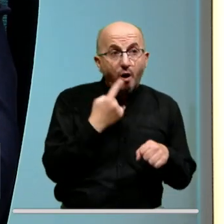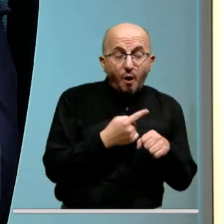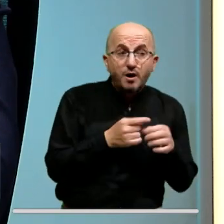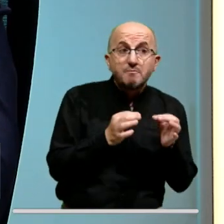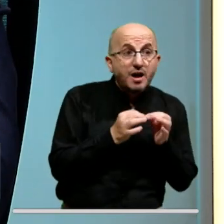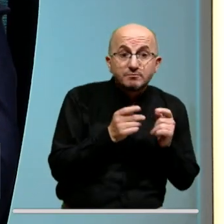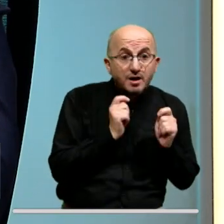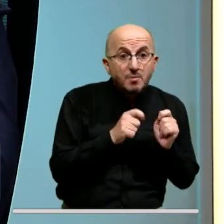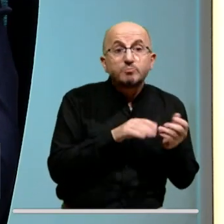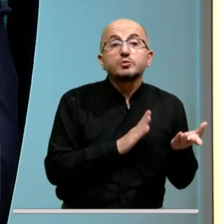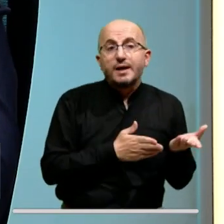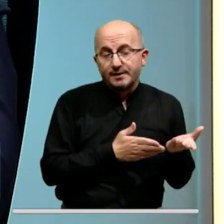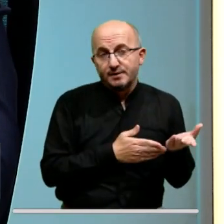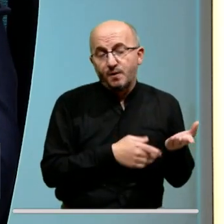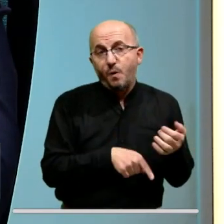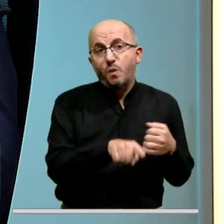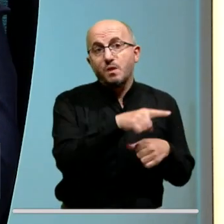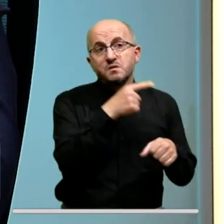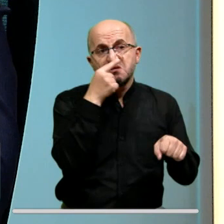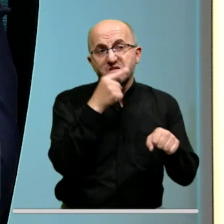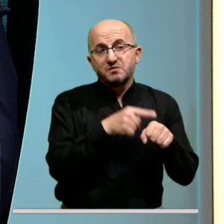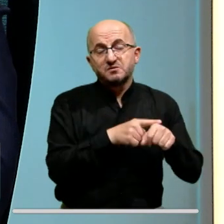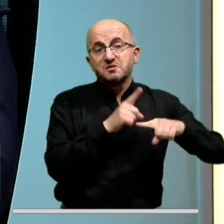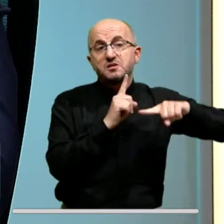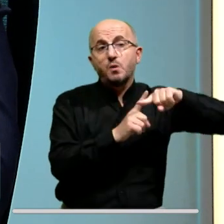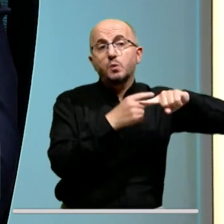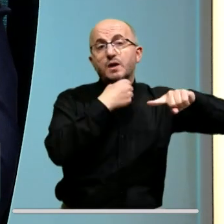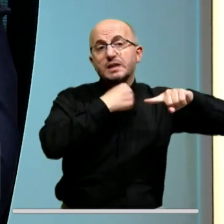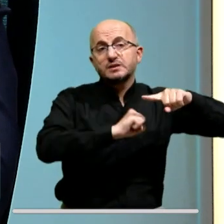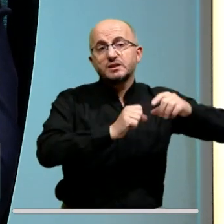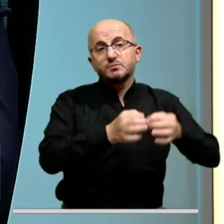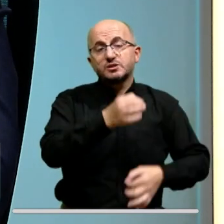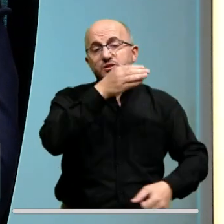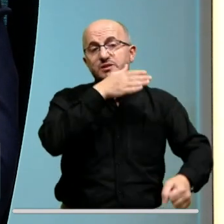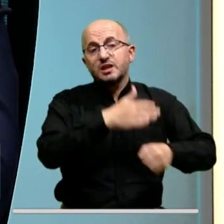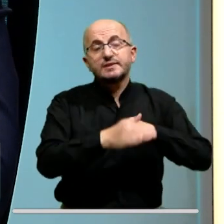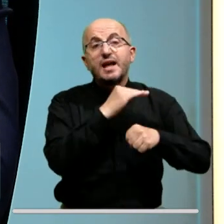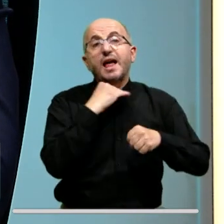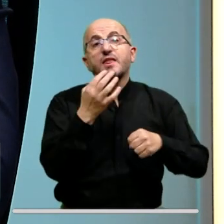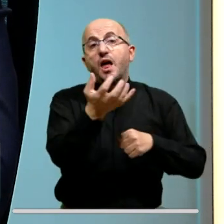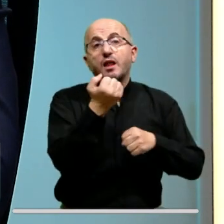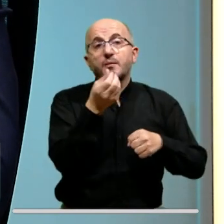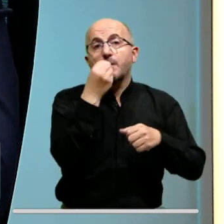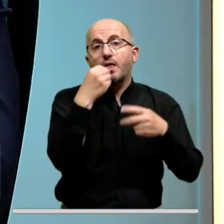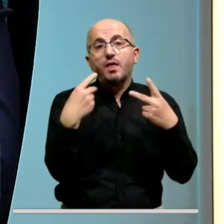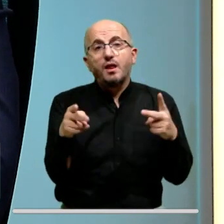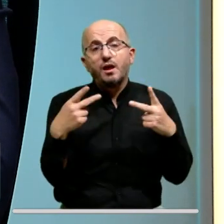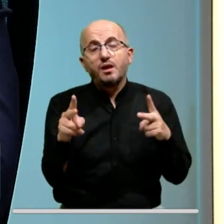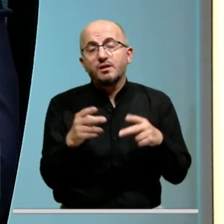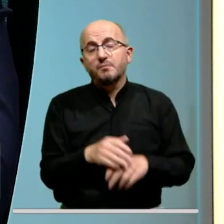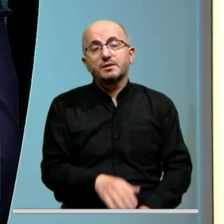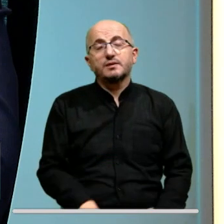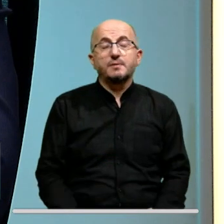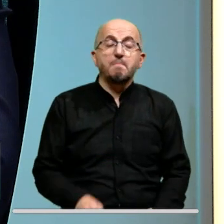değildir, şart değildir. O yüzden bir ehli kitabın kesmiş olduğu et alınıp yenilebilir. Şimdi bazı